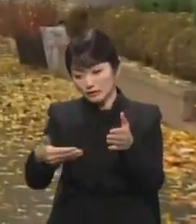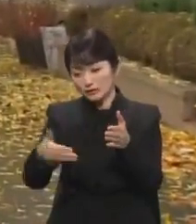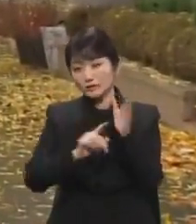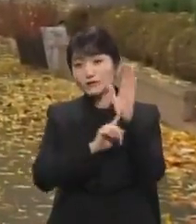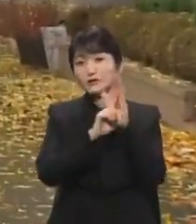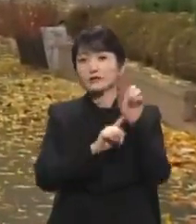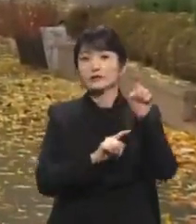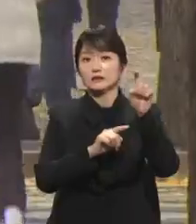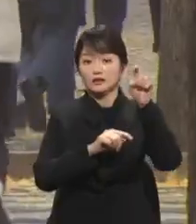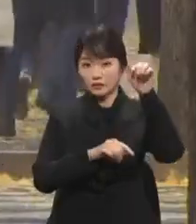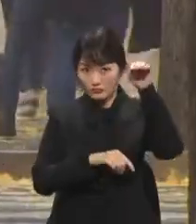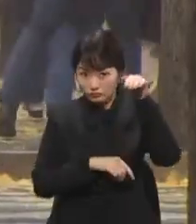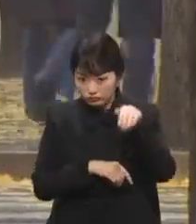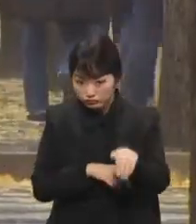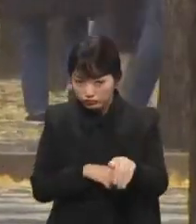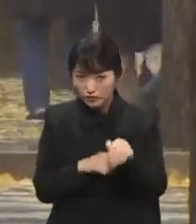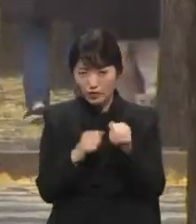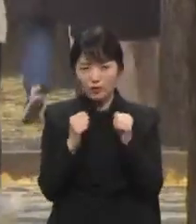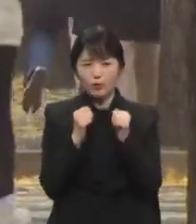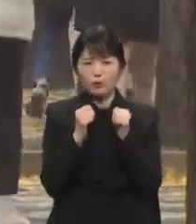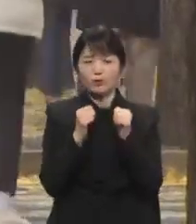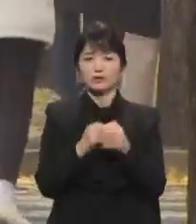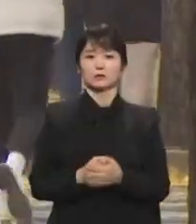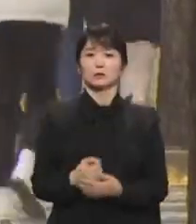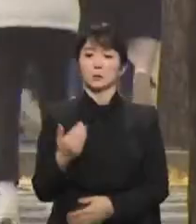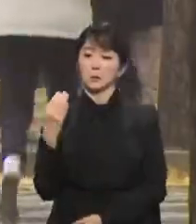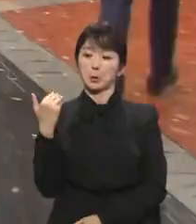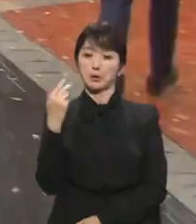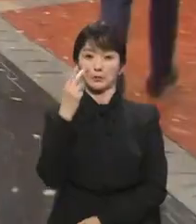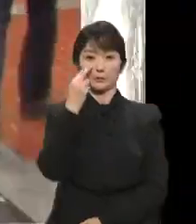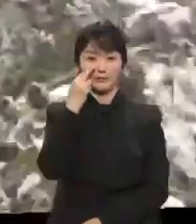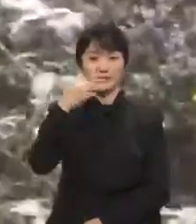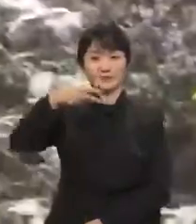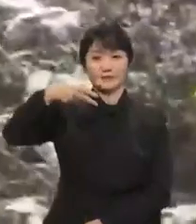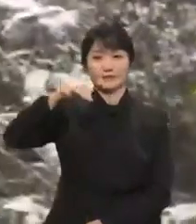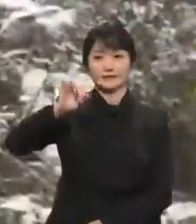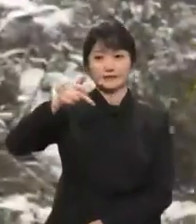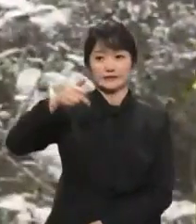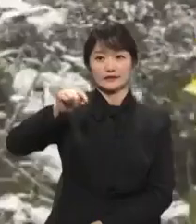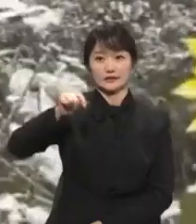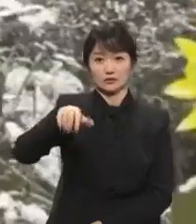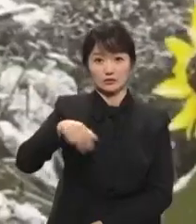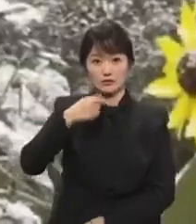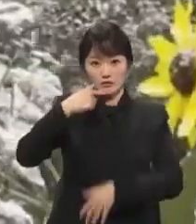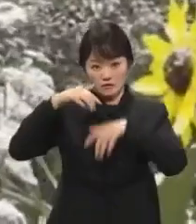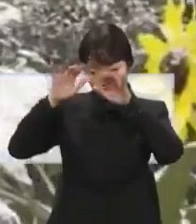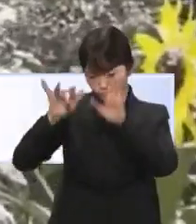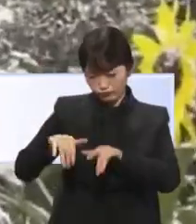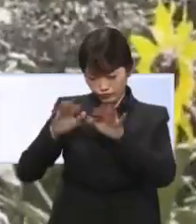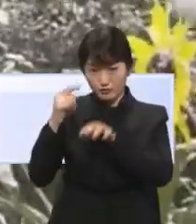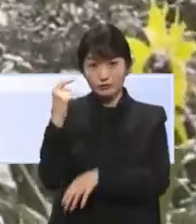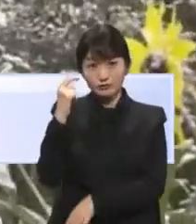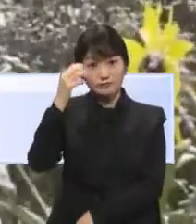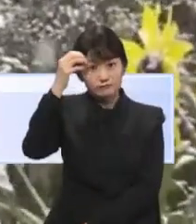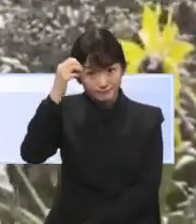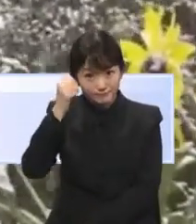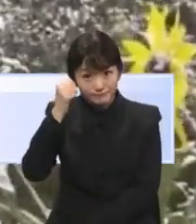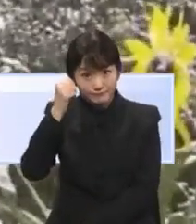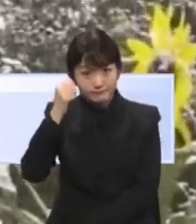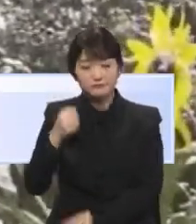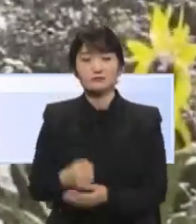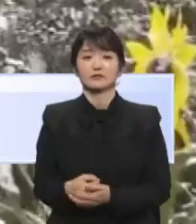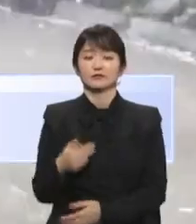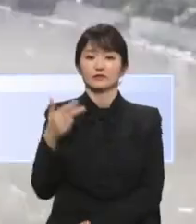떨어지는 등 급격히 쌀쌀해집니다 자 얼마전 미국 시카고의 폭설 내린 소식 기억하시죠네 기억납니다 불과